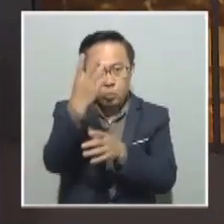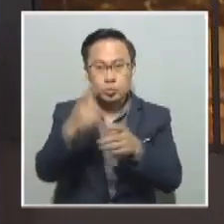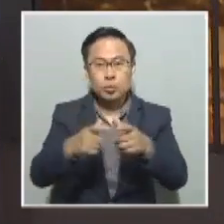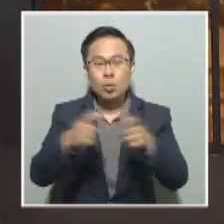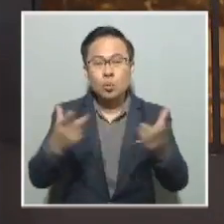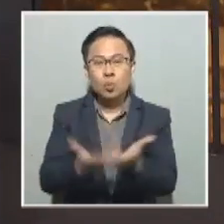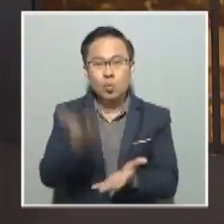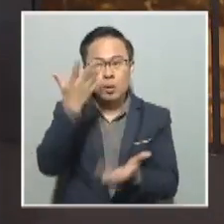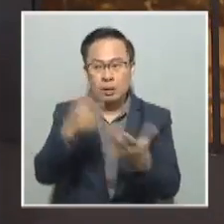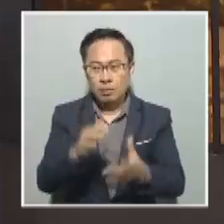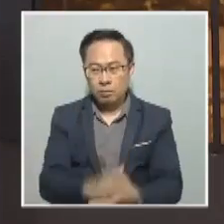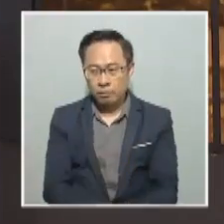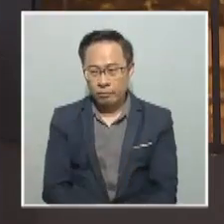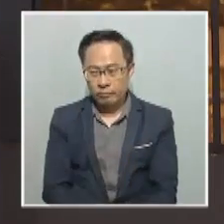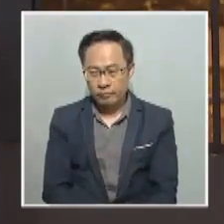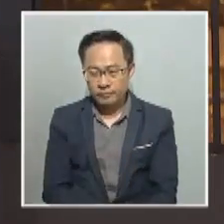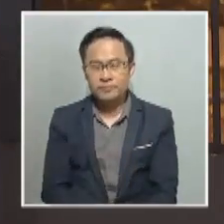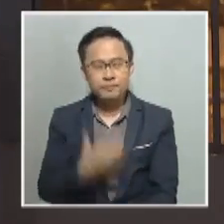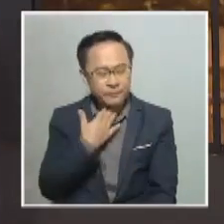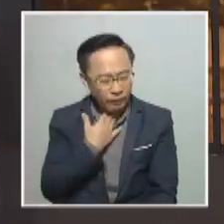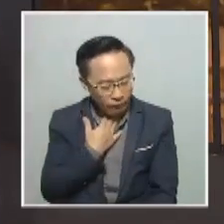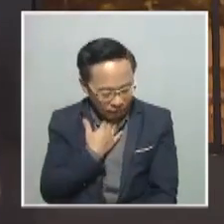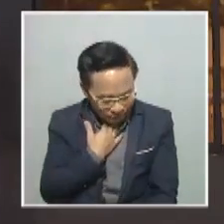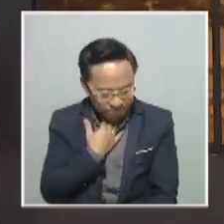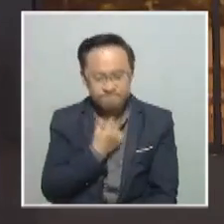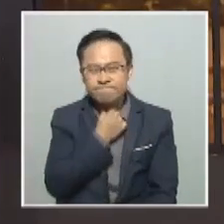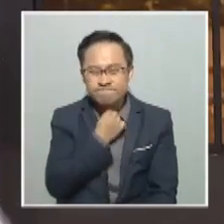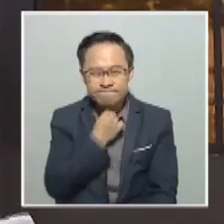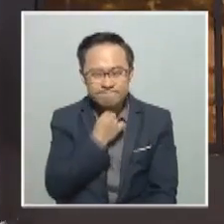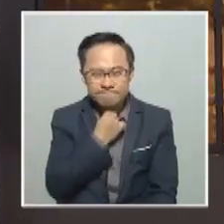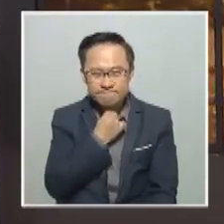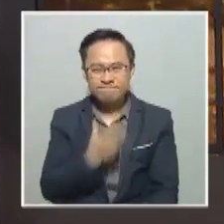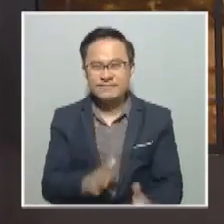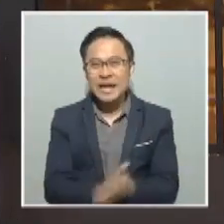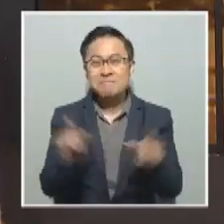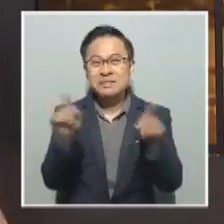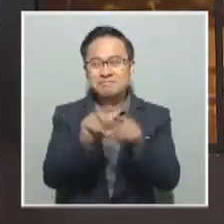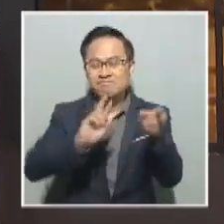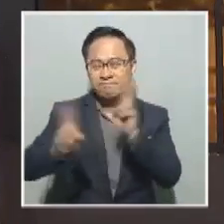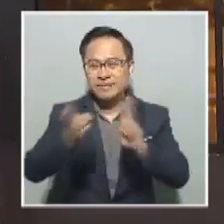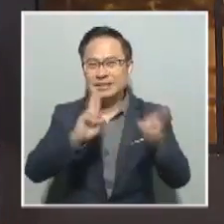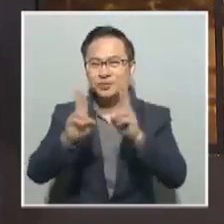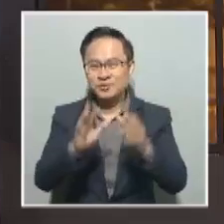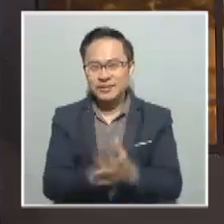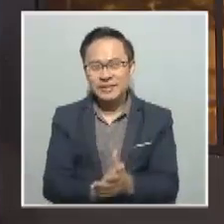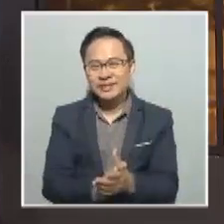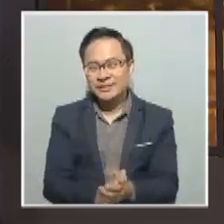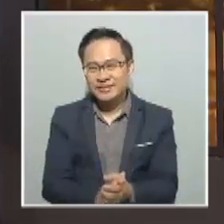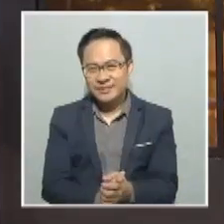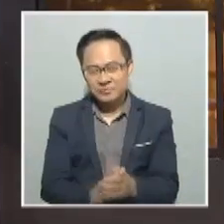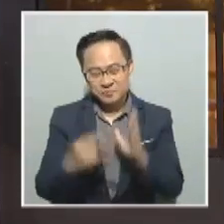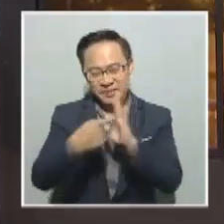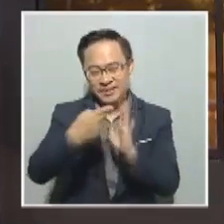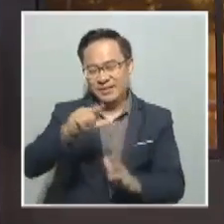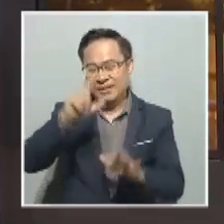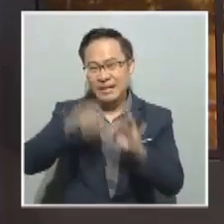ฮะไหนแหล่สิ เกย์อ่ะคุณพี ่ทำไมอ่ะ ร้องไปแล้วมันจะดูงิ้วอ่ะเมื่อกี้พอออกไปสองคำฉันว่ามันไม่ใช่แหล่ฉัน